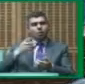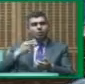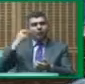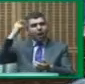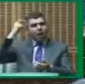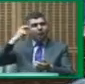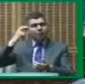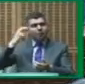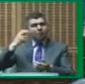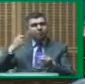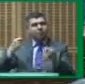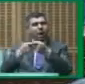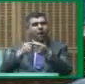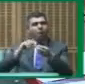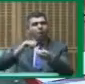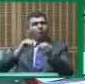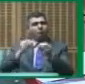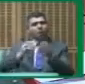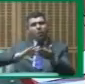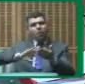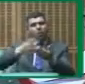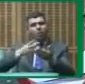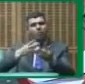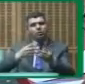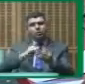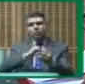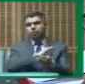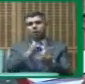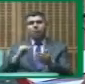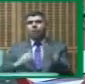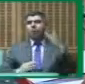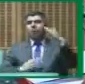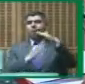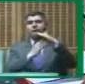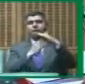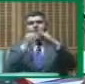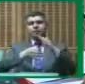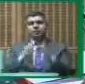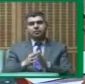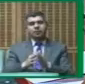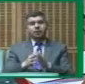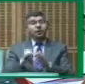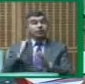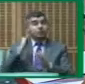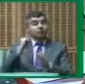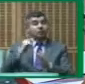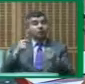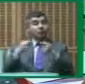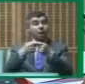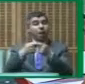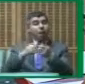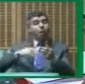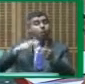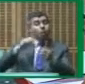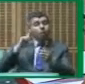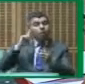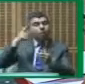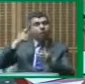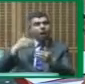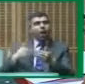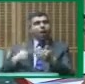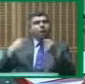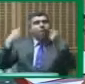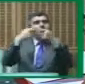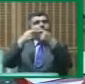الأفكار المسبقة والخلفيات حول يعني منظومتنا التربوية والتكوينية. إلا بغينا حقيقة نربحوا رهانة الغد